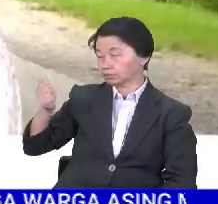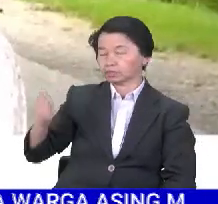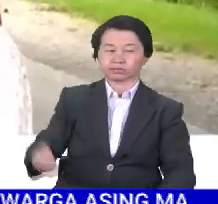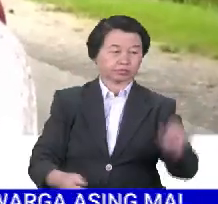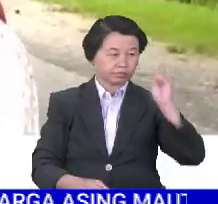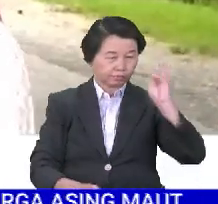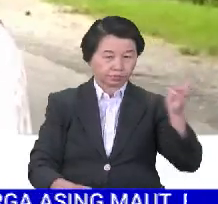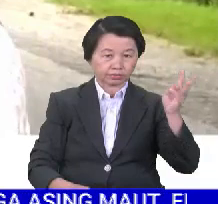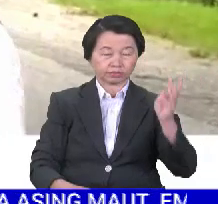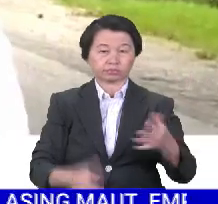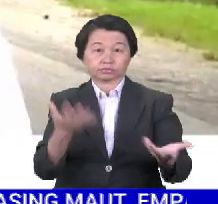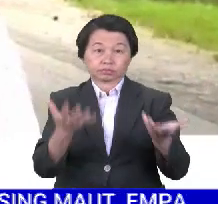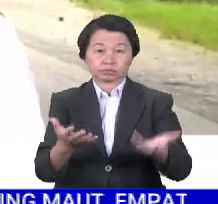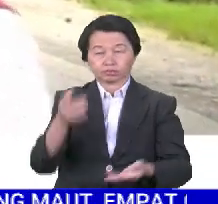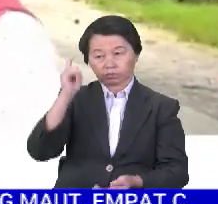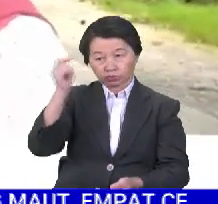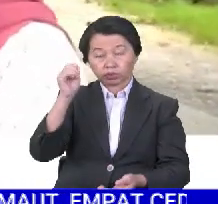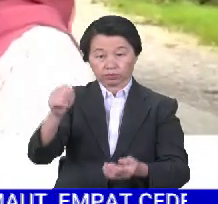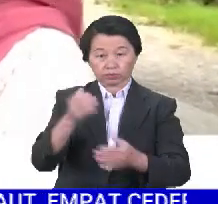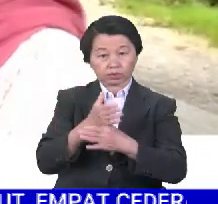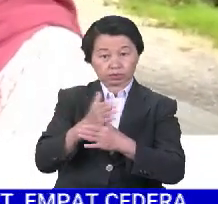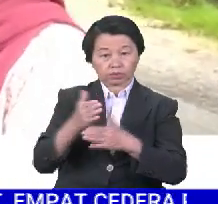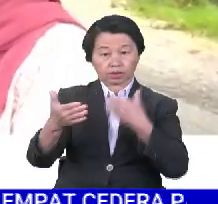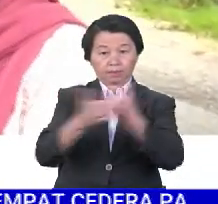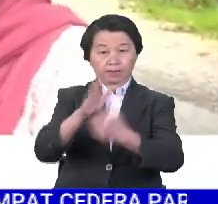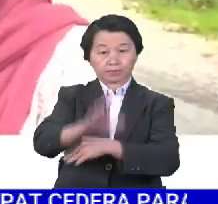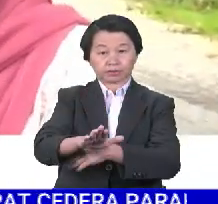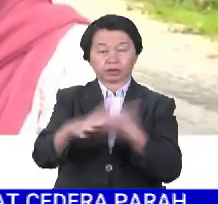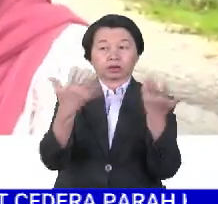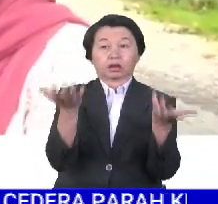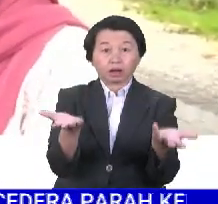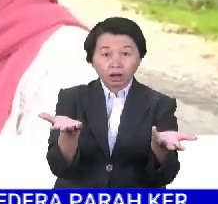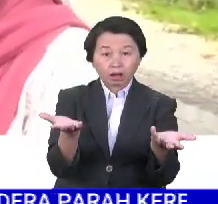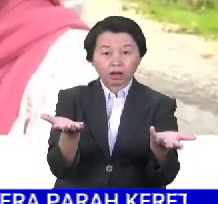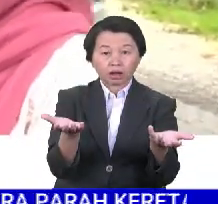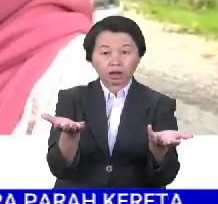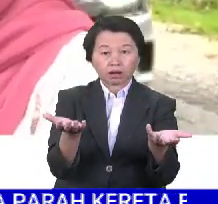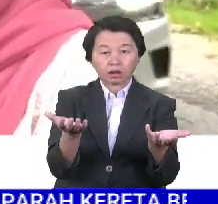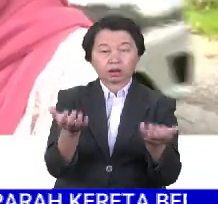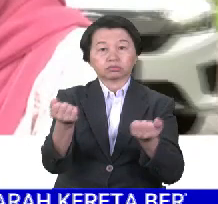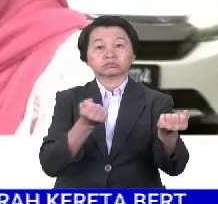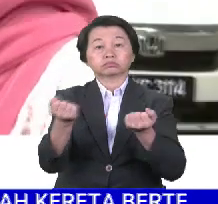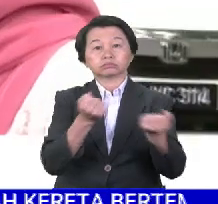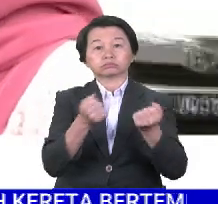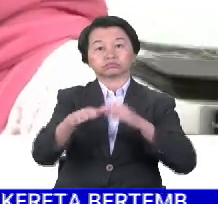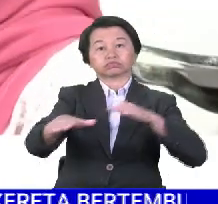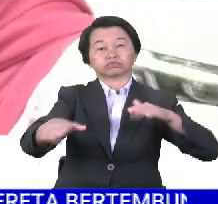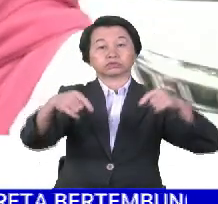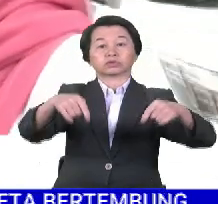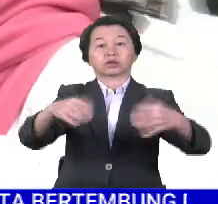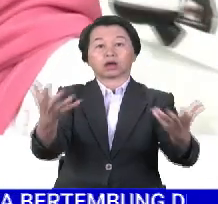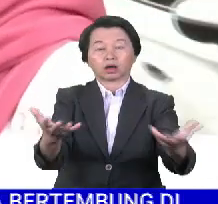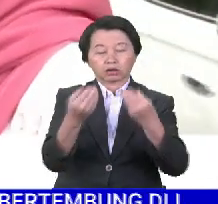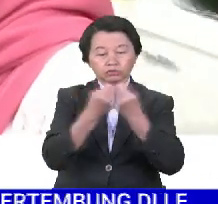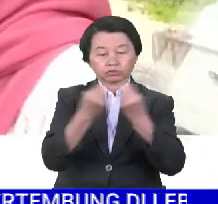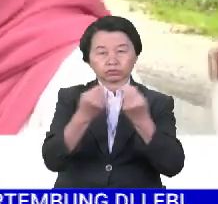warahmatullahi wabarakatuh. Mungkin Tuan boleh kongsikan sehingga petang ini macam mana keadaan aliran trafik di Jeli ini dan